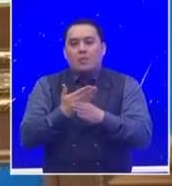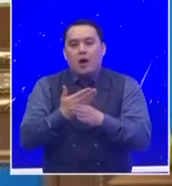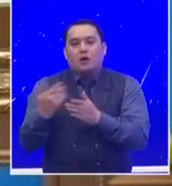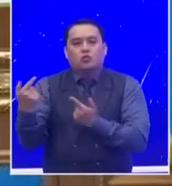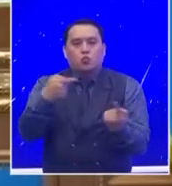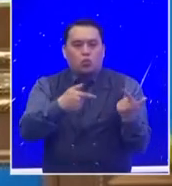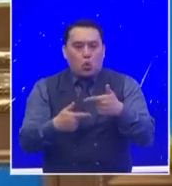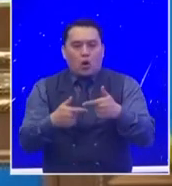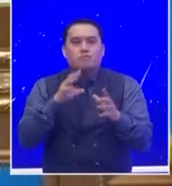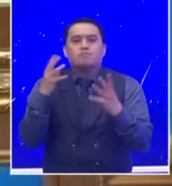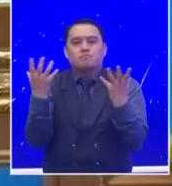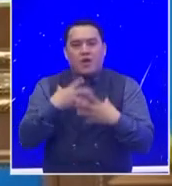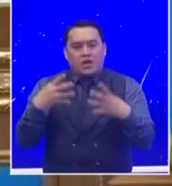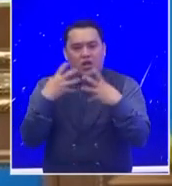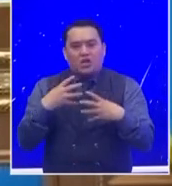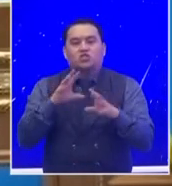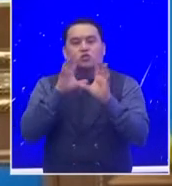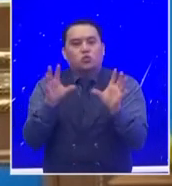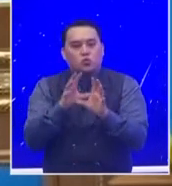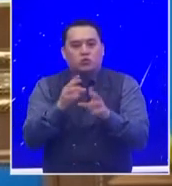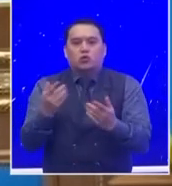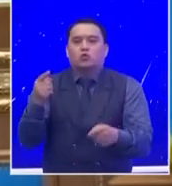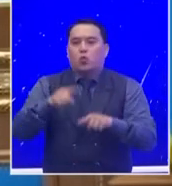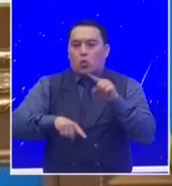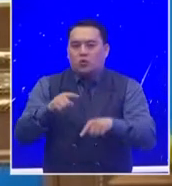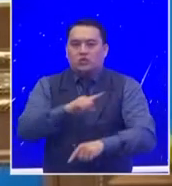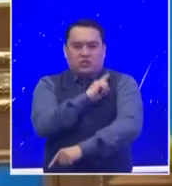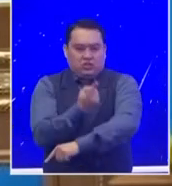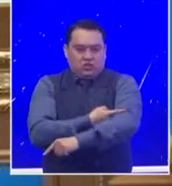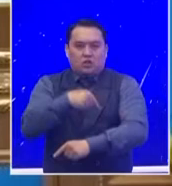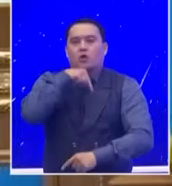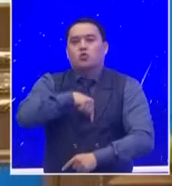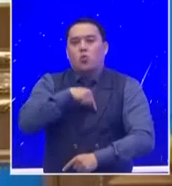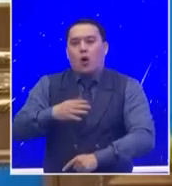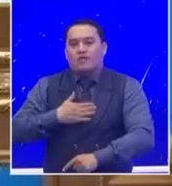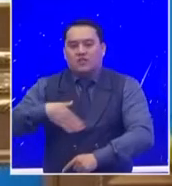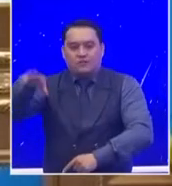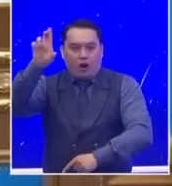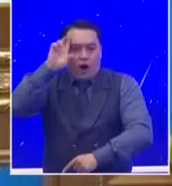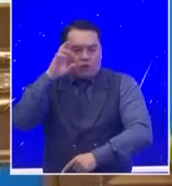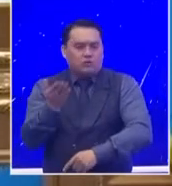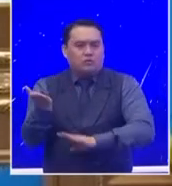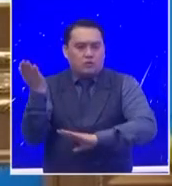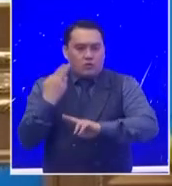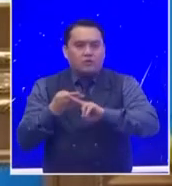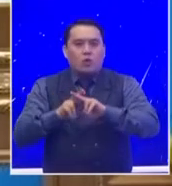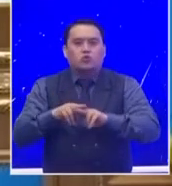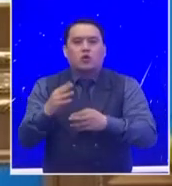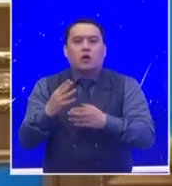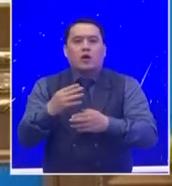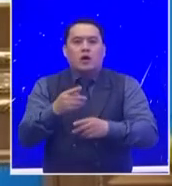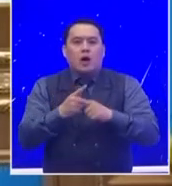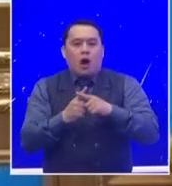другу, беречь себя и близких. Сила духа нашего народа, свойственный нам оптимизм и